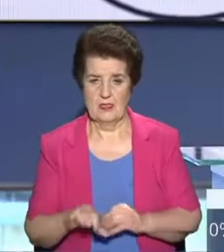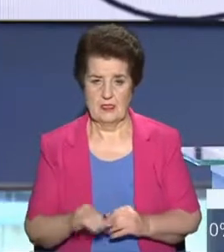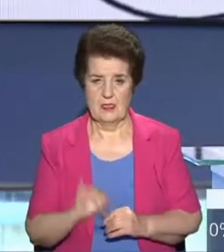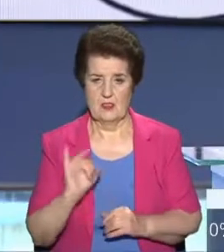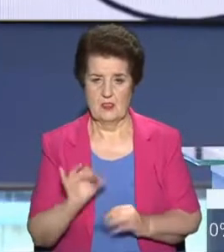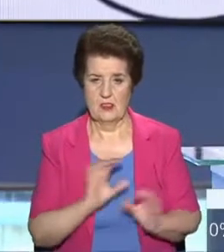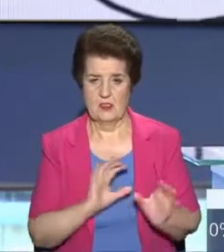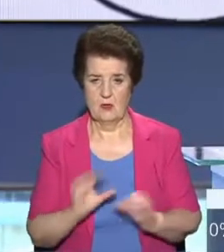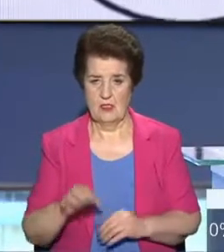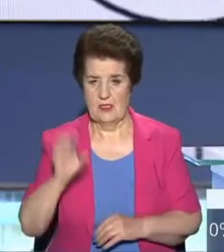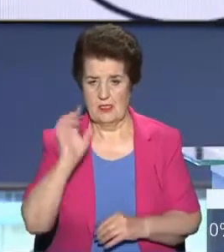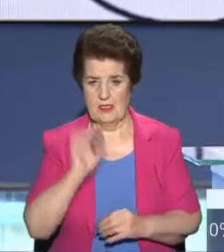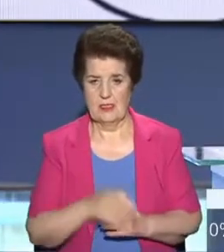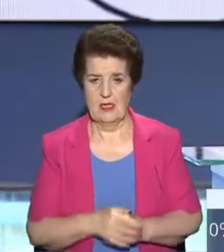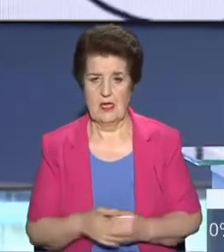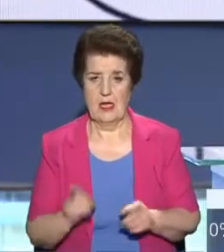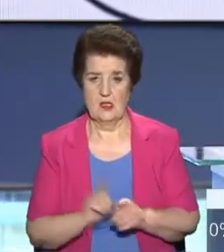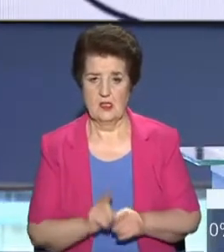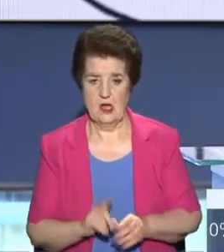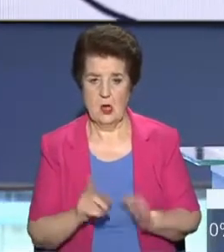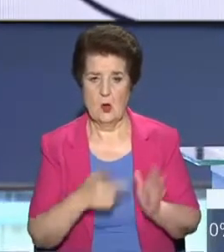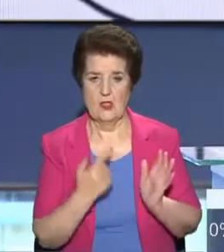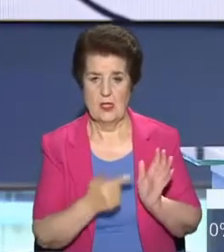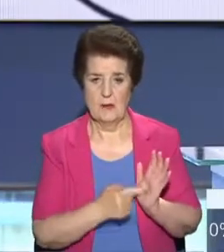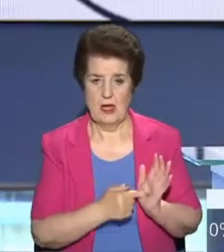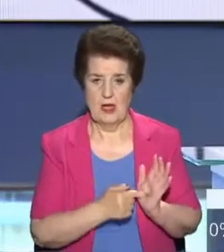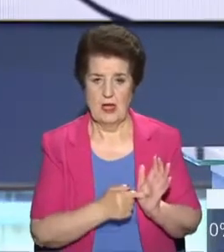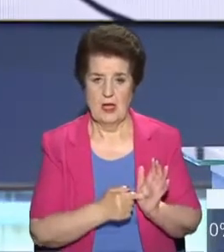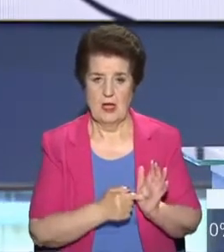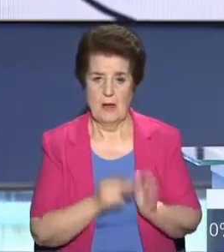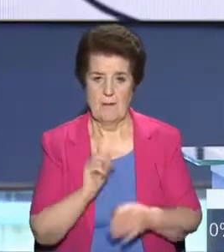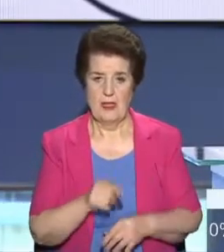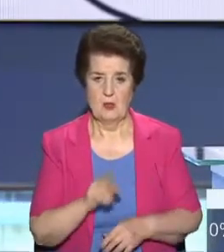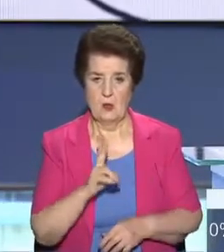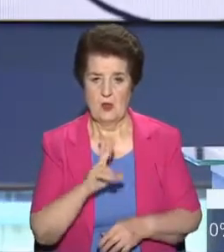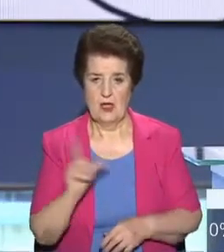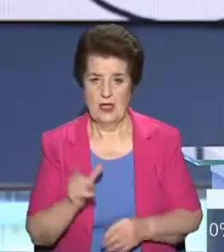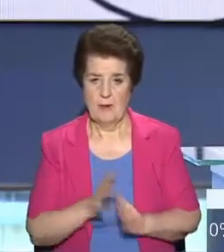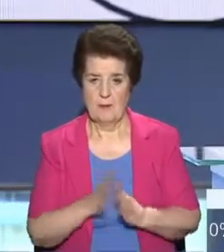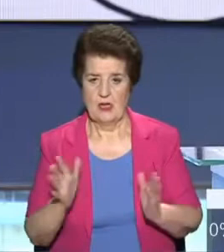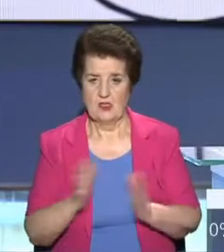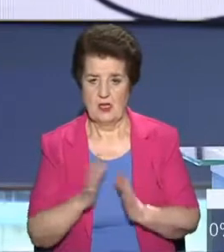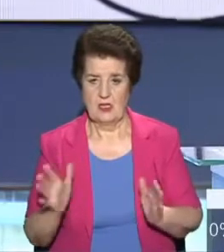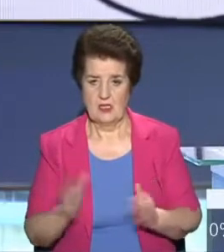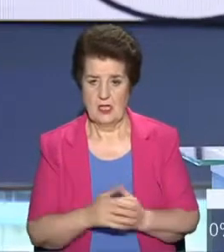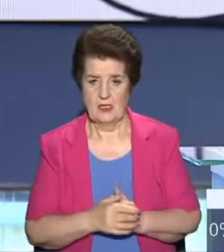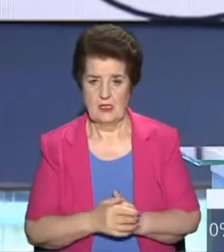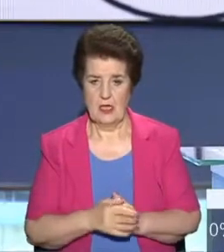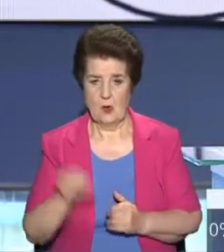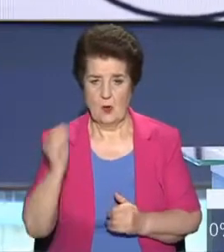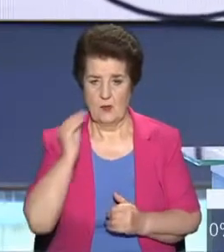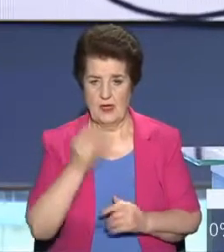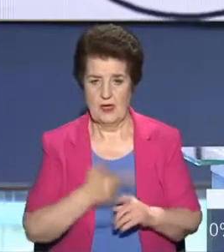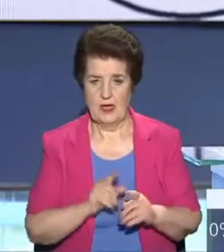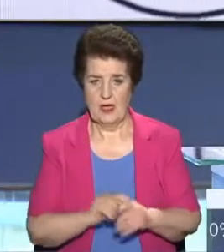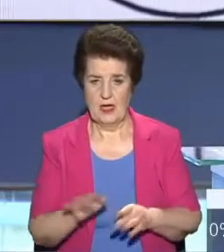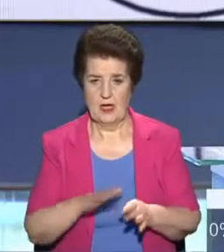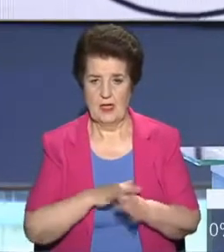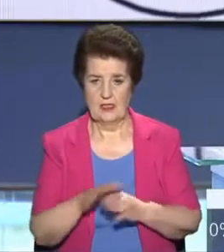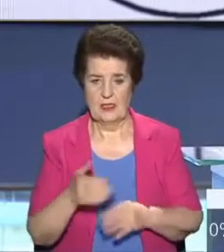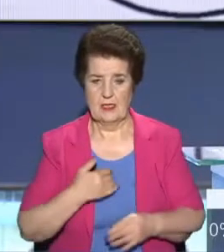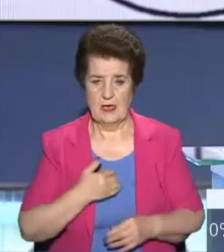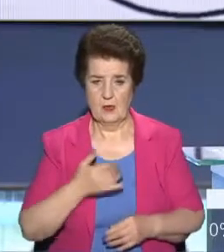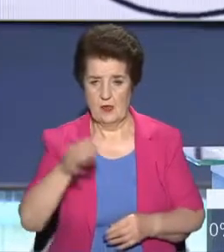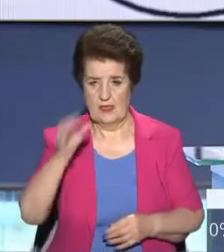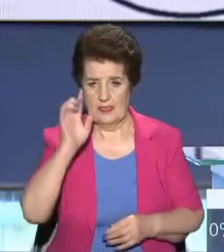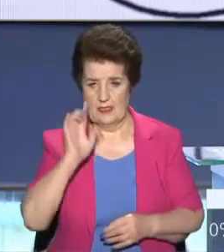și securitatea țării așa că o întrebare pentru că majoritatea sunt dacilor de opinie care sunt realizate la noi în țară